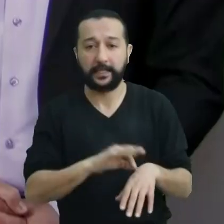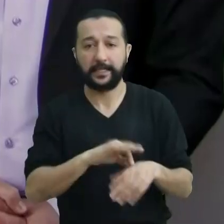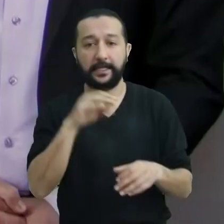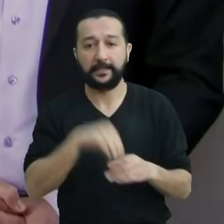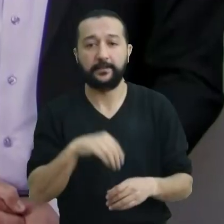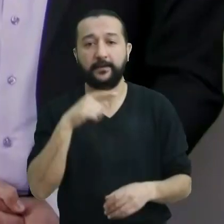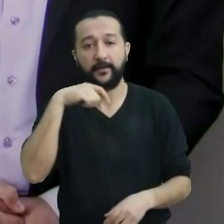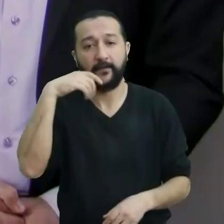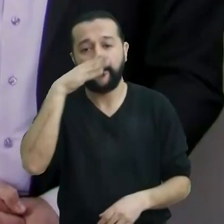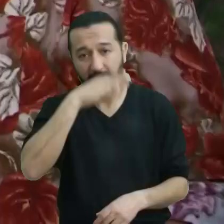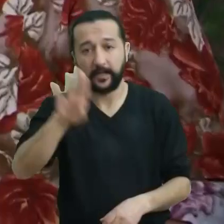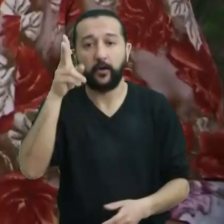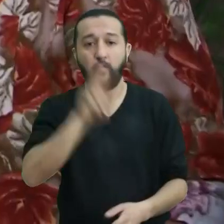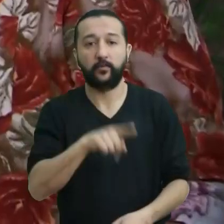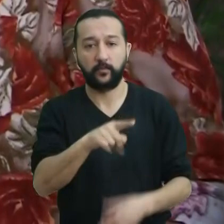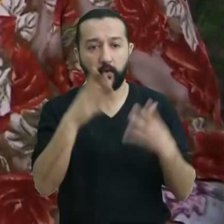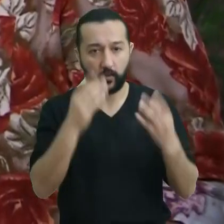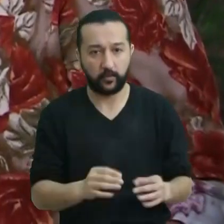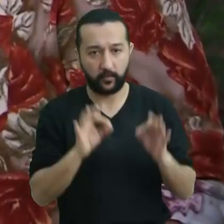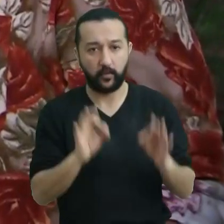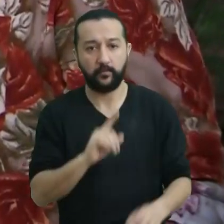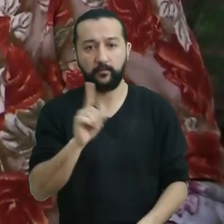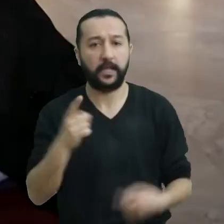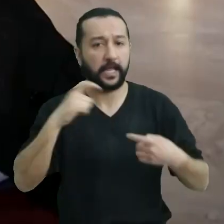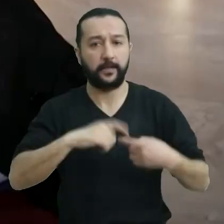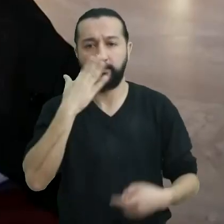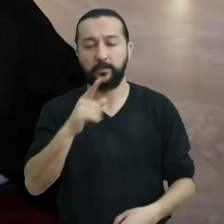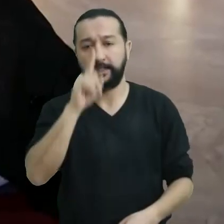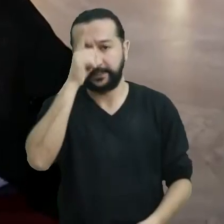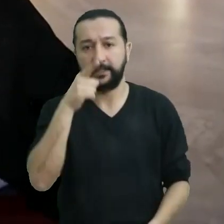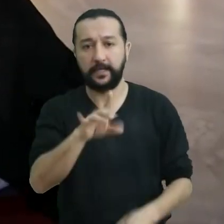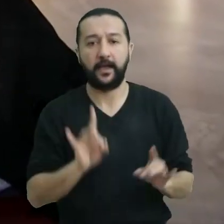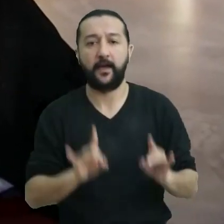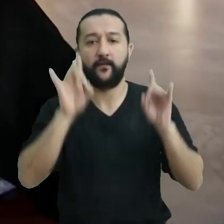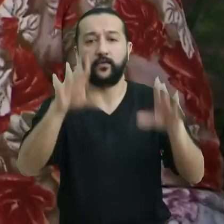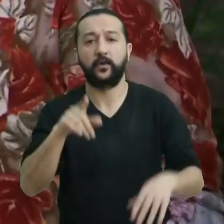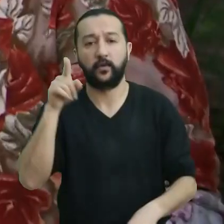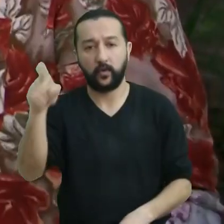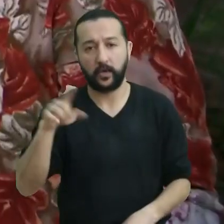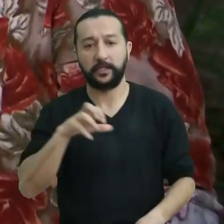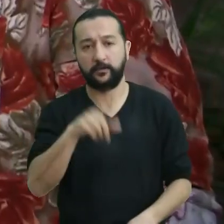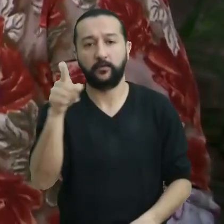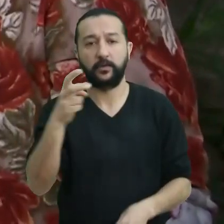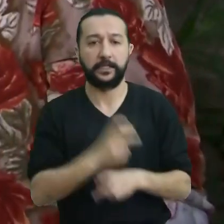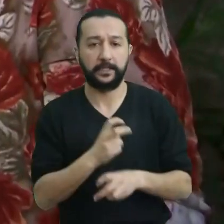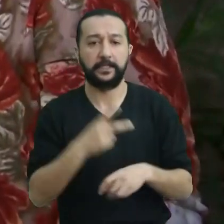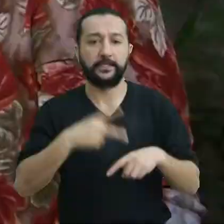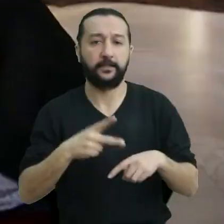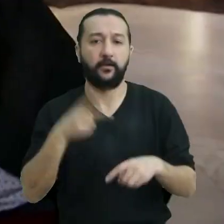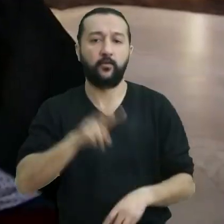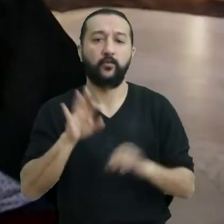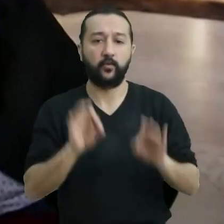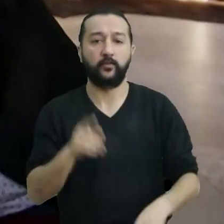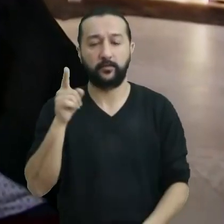dakika içinde bir fili bile öldürüyormuş. Olur mu öyle şey canım? Alakası yok. Sadece Avustralya'da yaşayan atrak sürü tarantulanın zehri